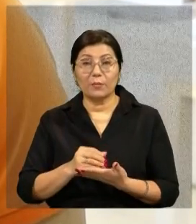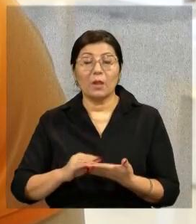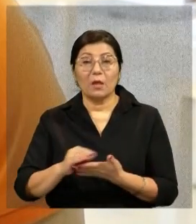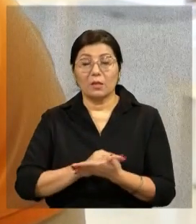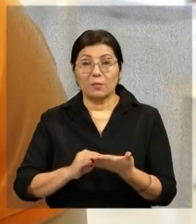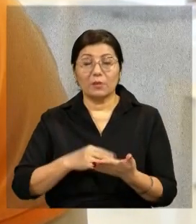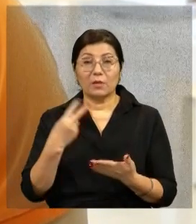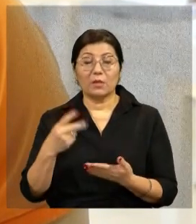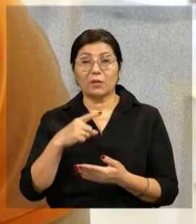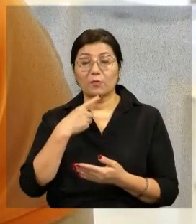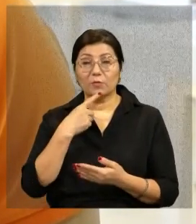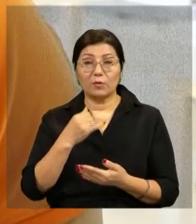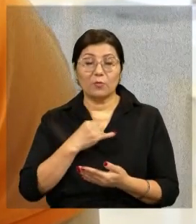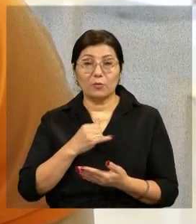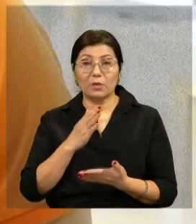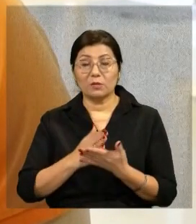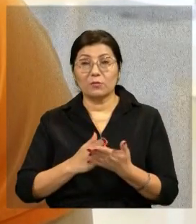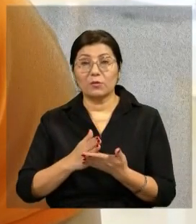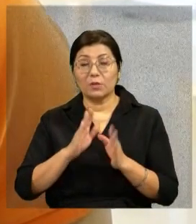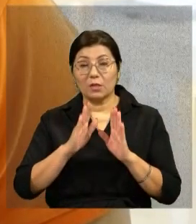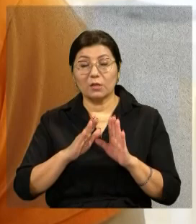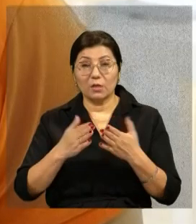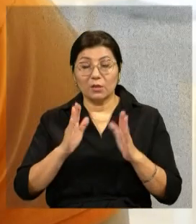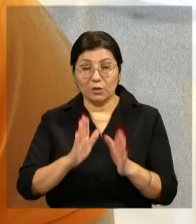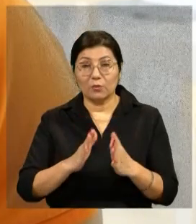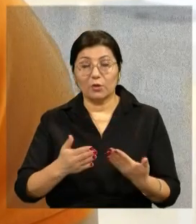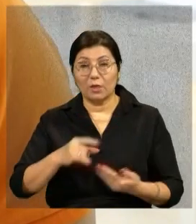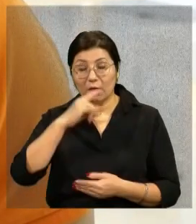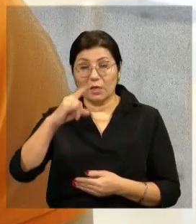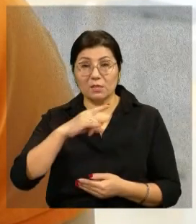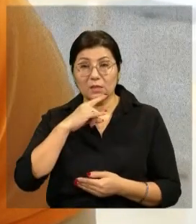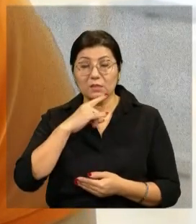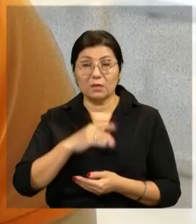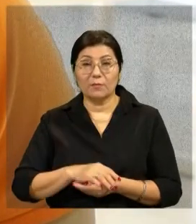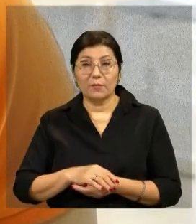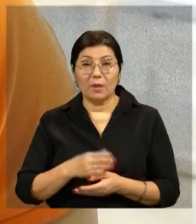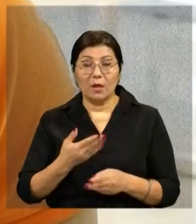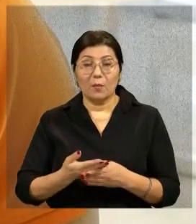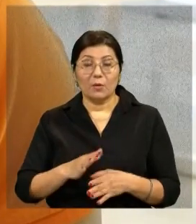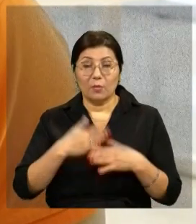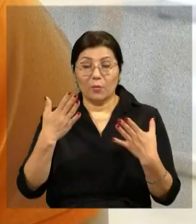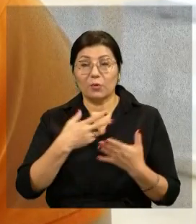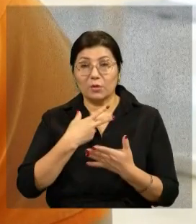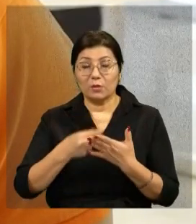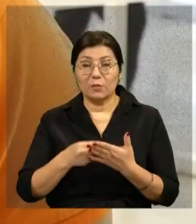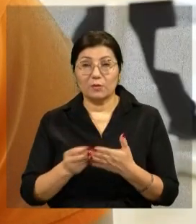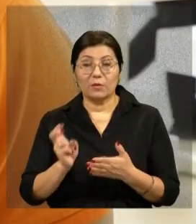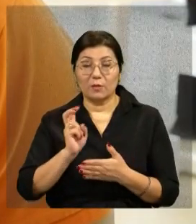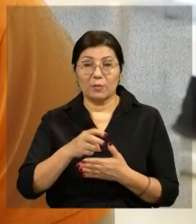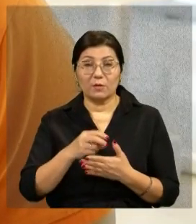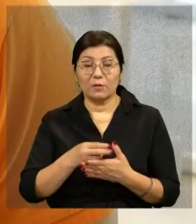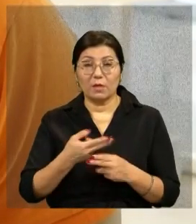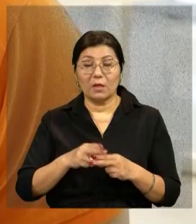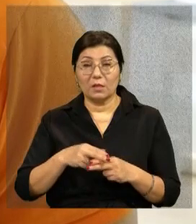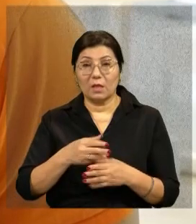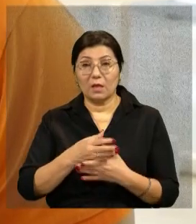на двух языках, ведь у нас служат не только казахи. Поскольку наша страна является многонациональным государством, большая часть покупателей, которые приходят к нам, это